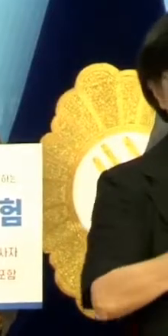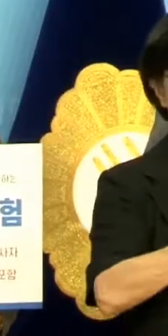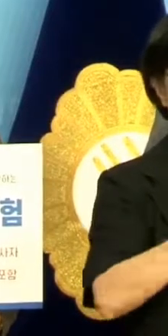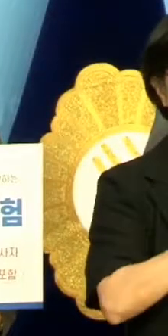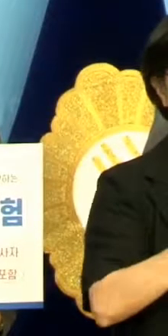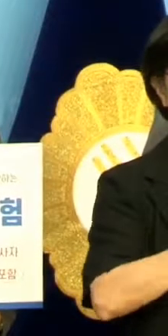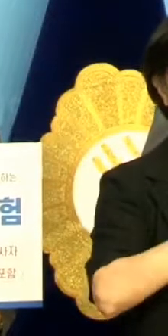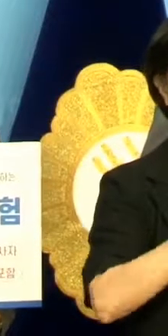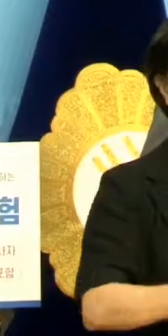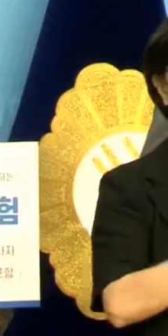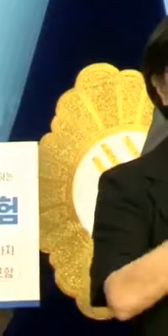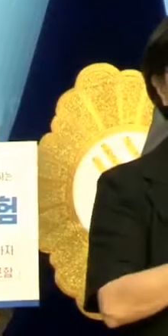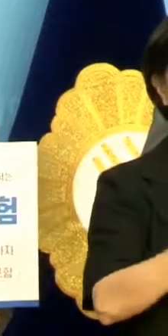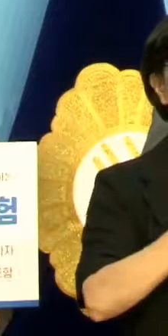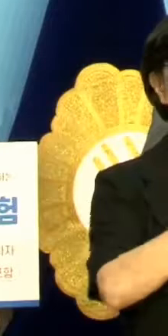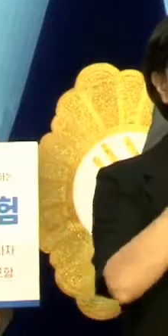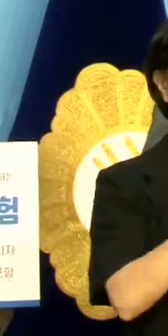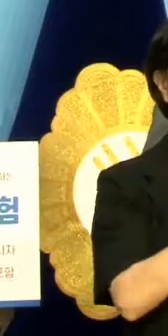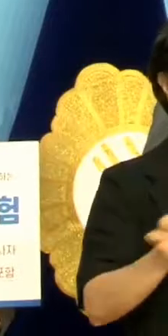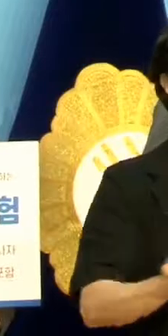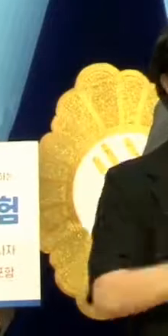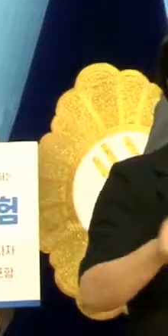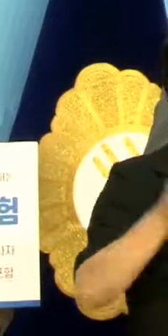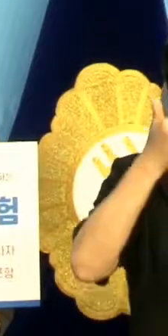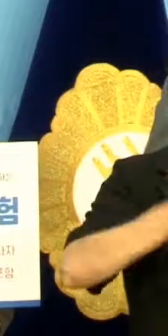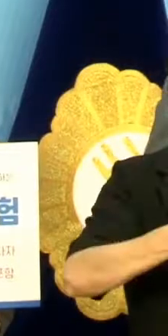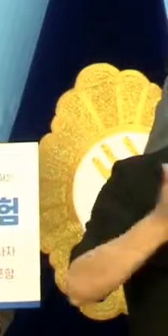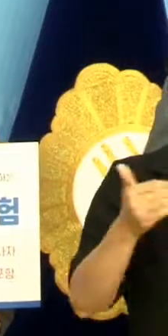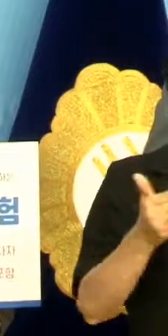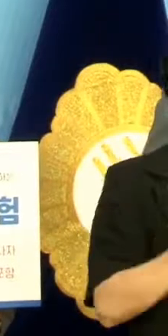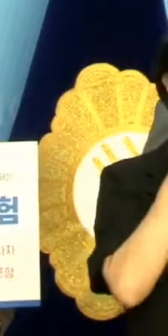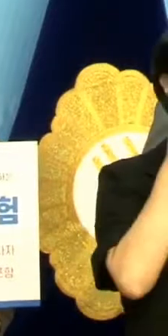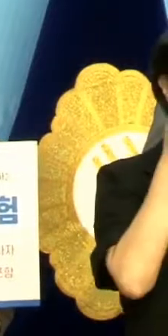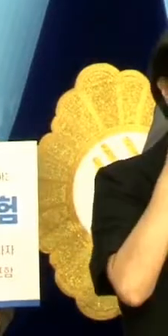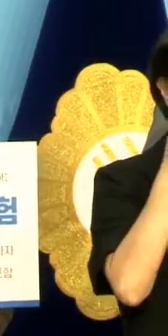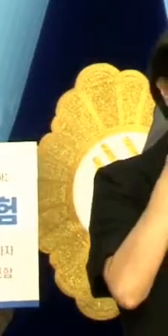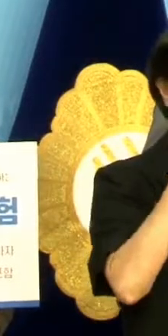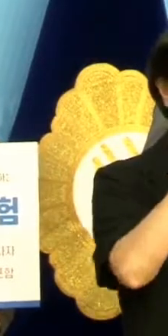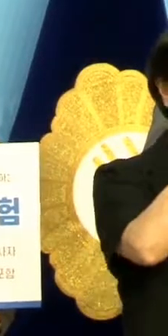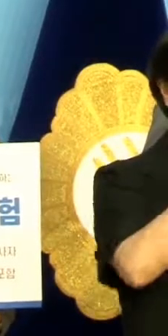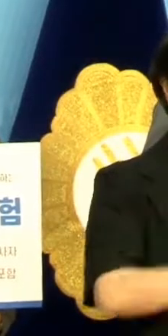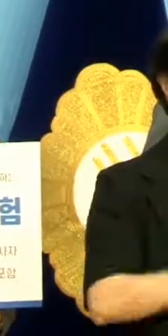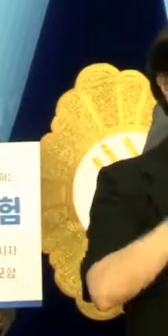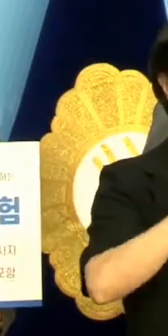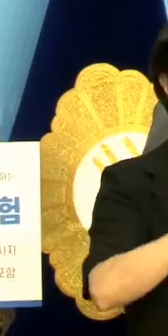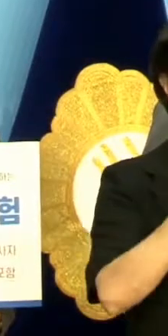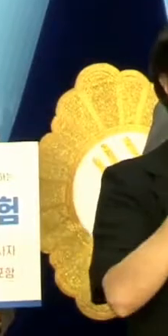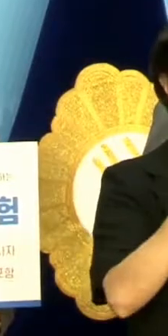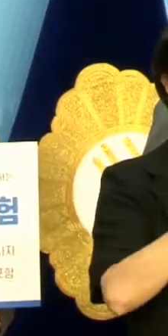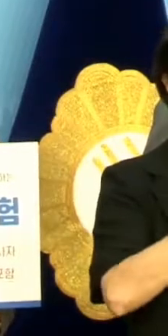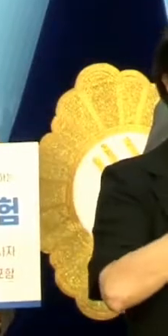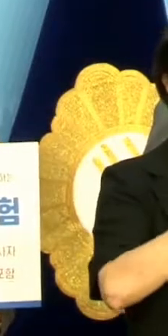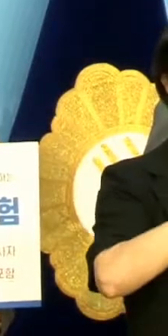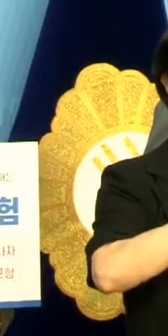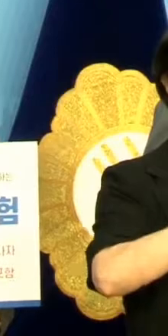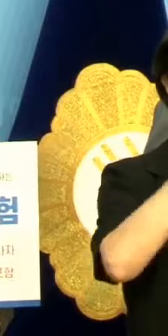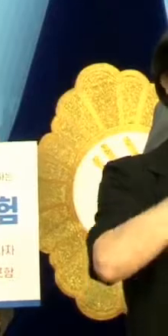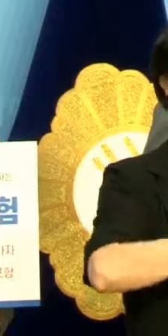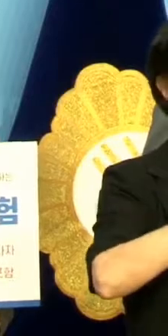7월 1일 첫 회의를 시작으로 8월 말까지 지난 두 달간의 활동에 대해 1차 결과를 발표 하고자